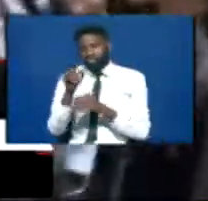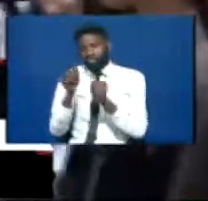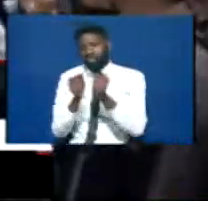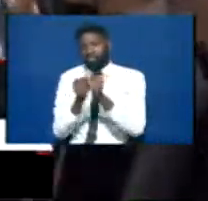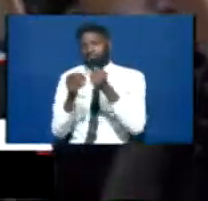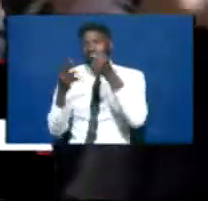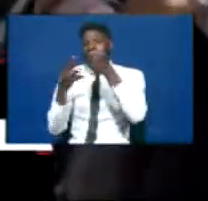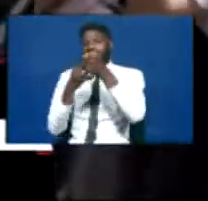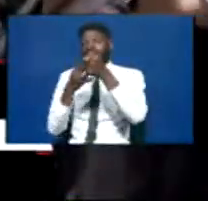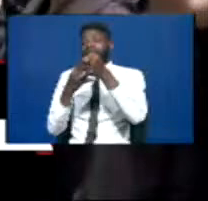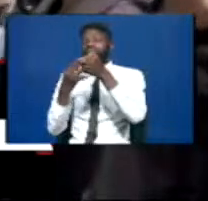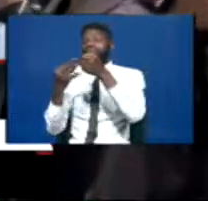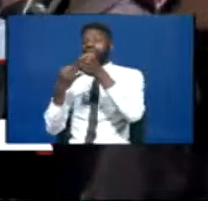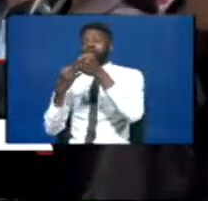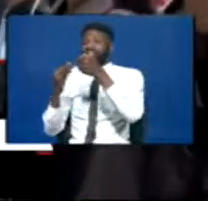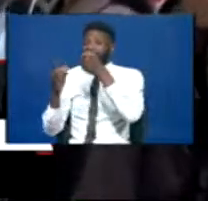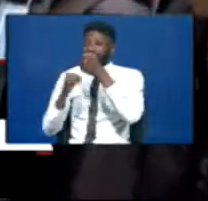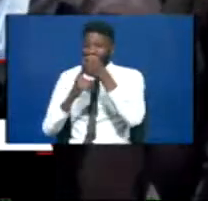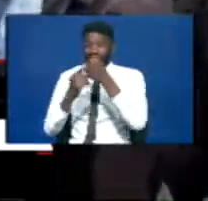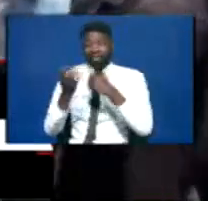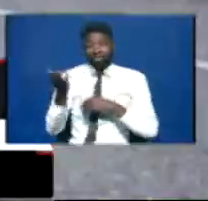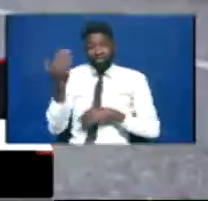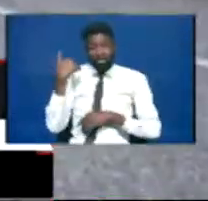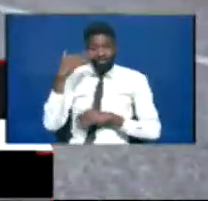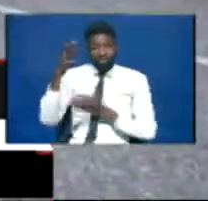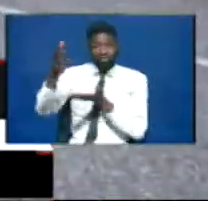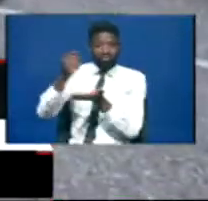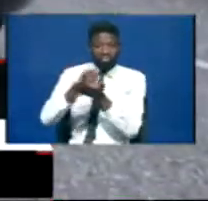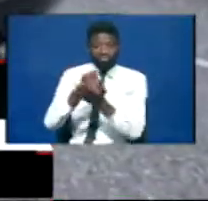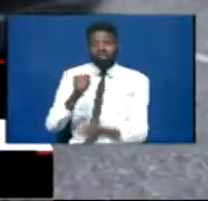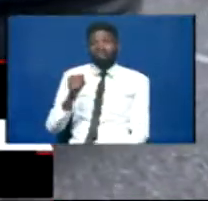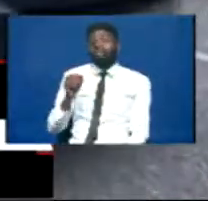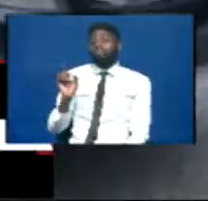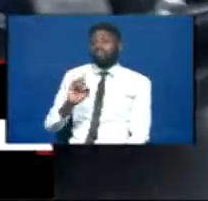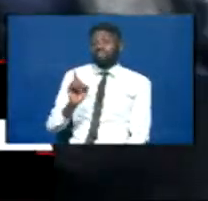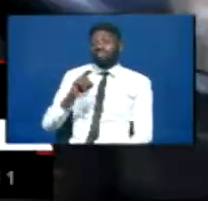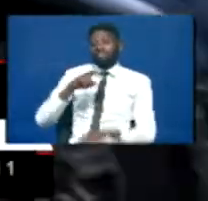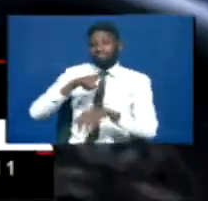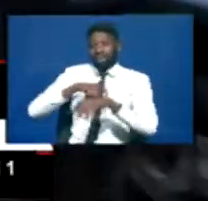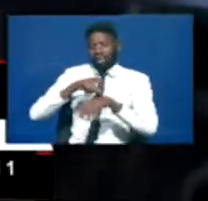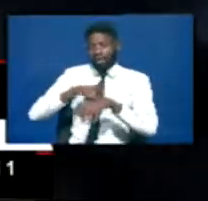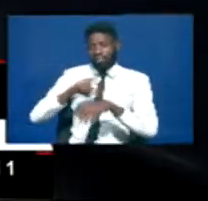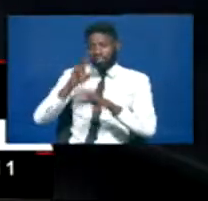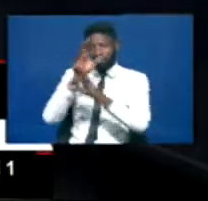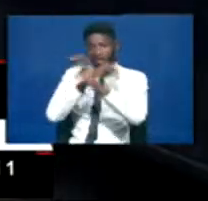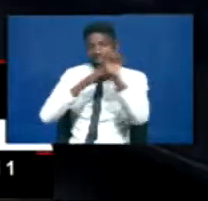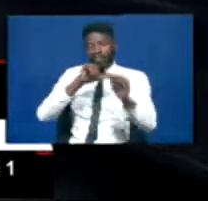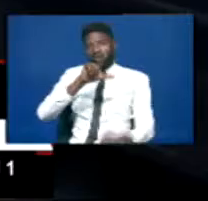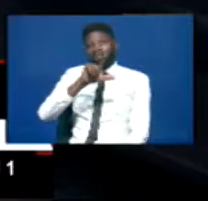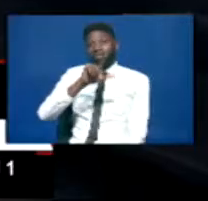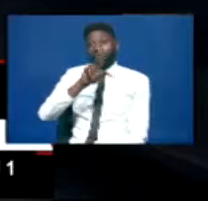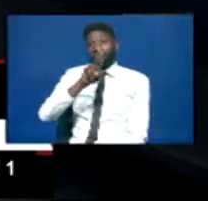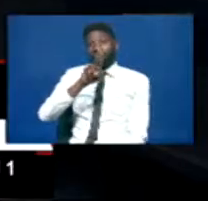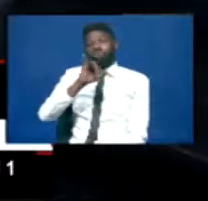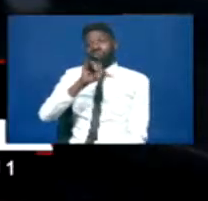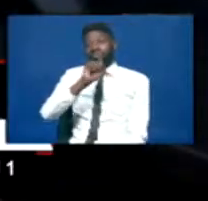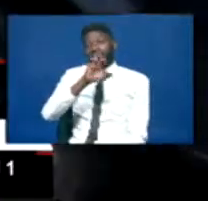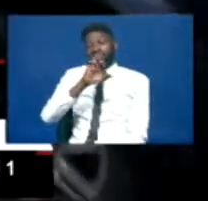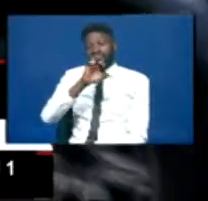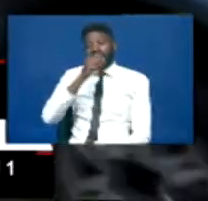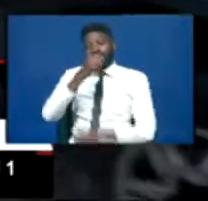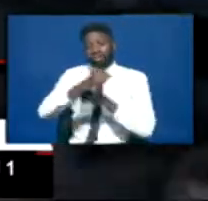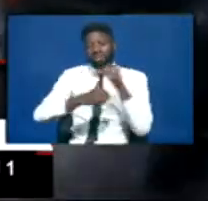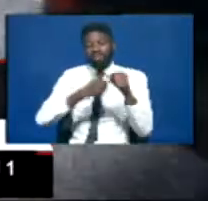1986. Aliteuliwa kuwa waziri mwanzoni mwa kipindi cha kuhudumu cha rais Luis Abinader mwezi Agosti mwaka